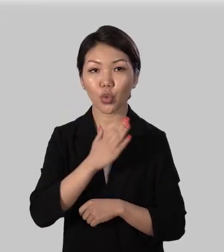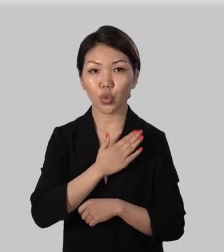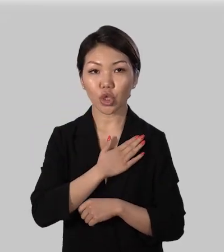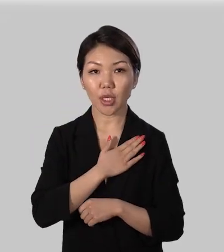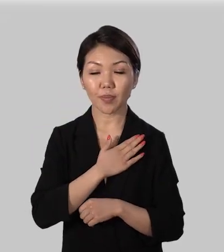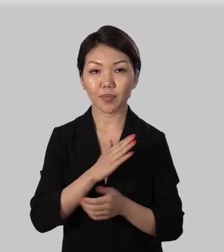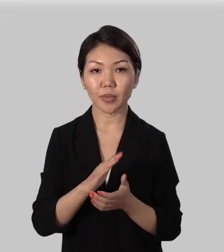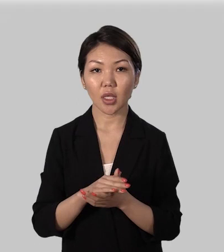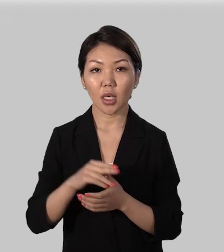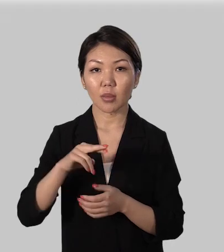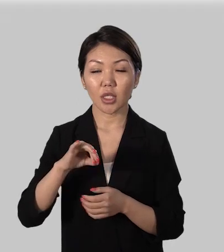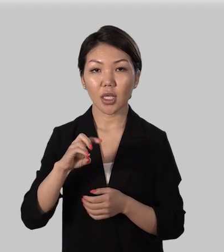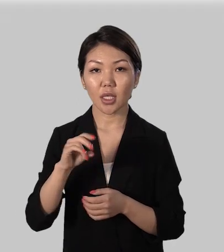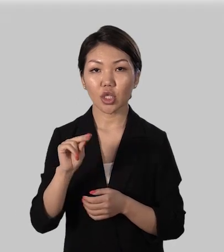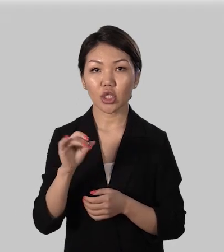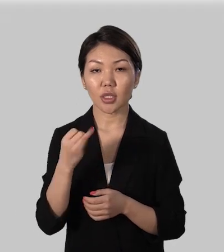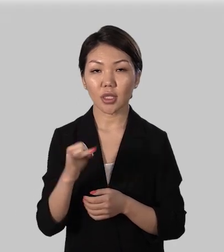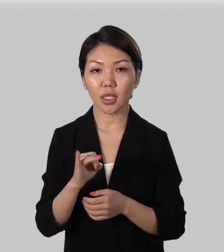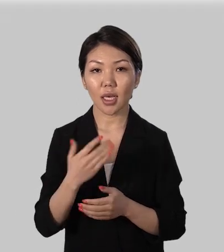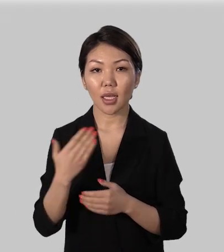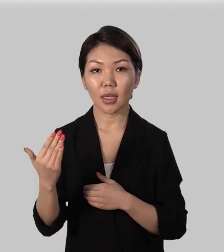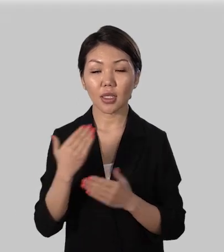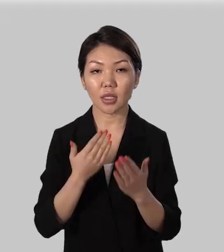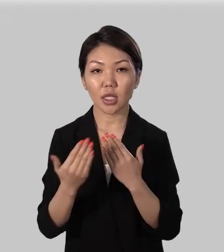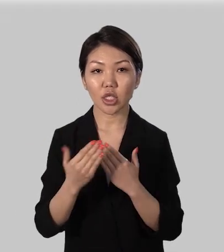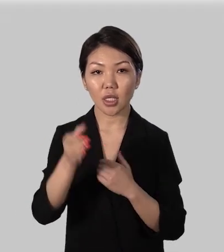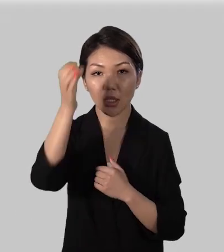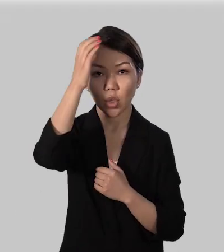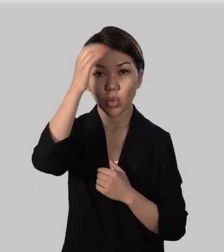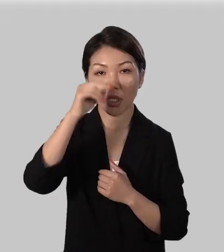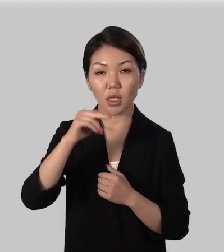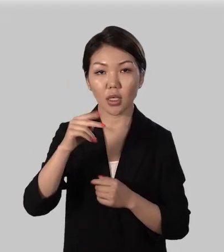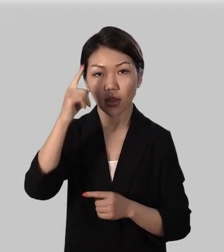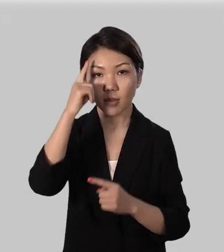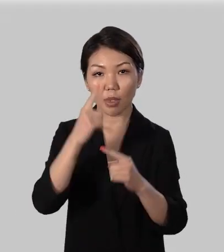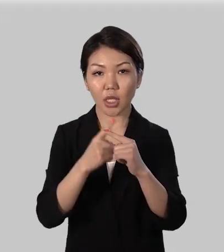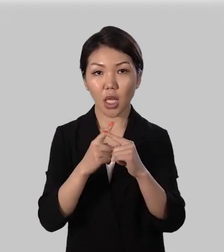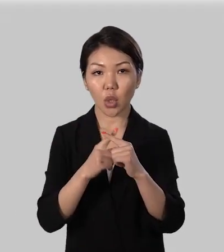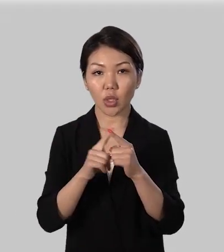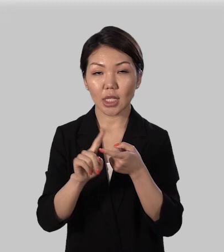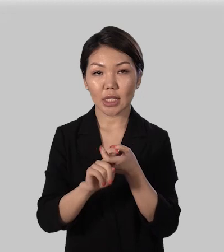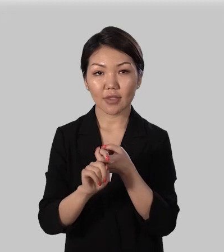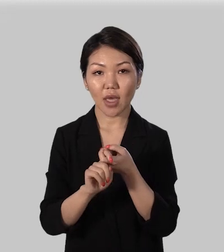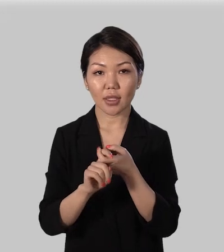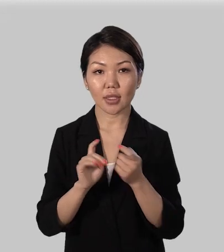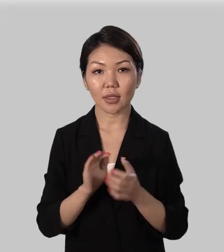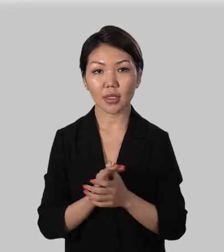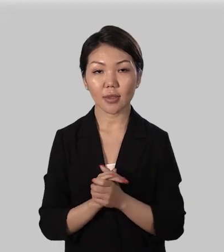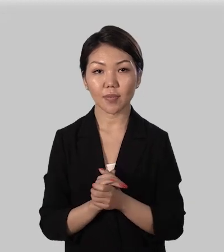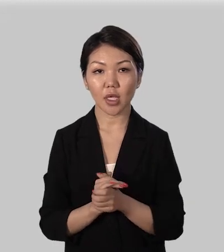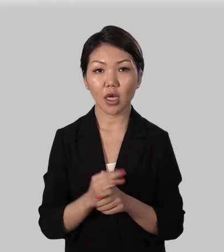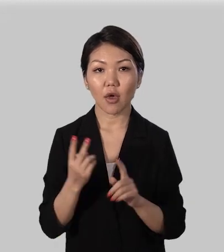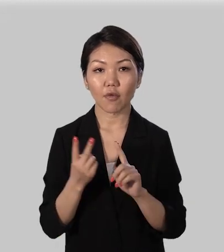психологический относящийся к науке психологии связанный с ней второе значение